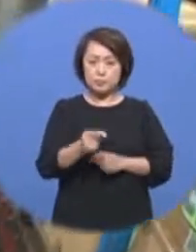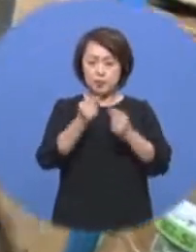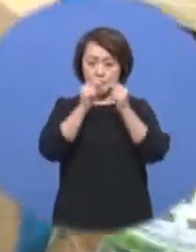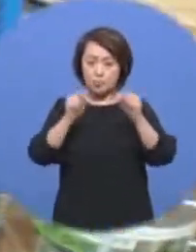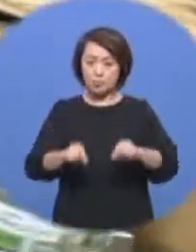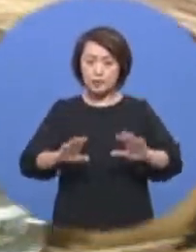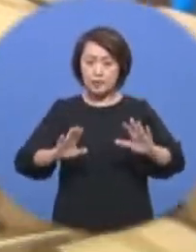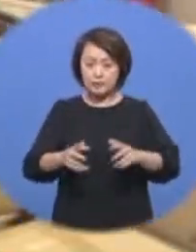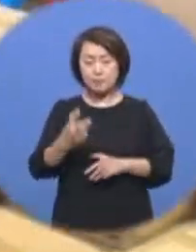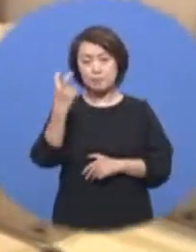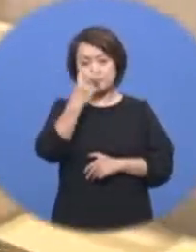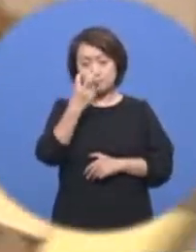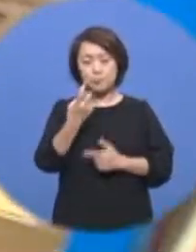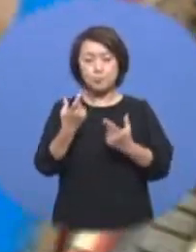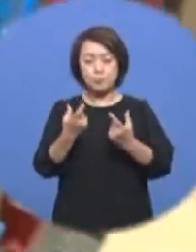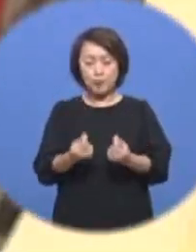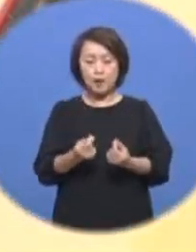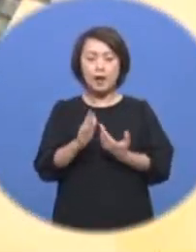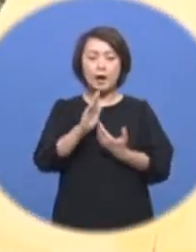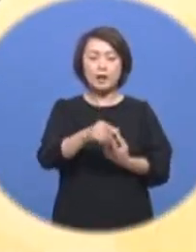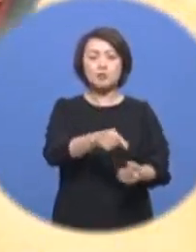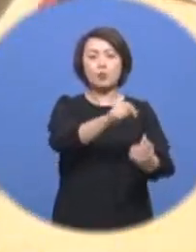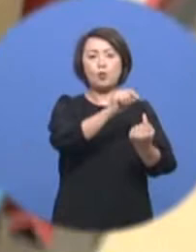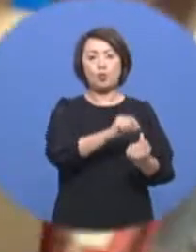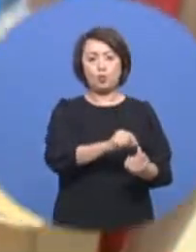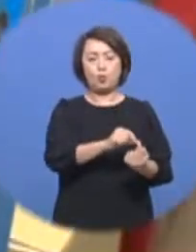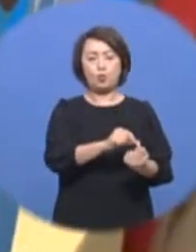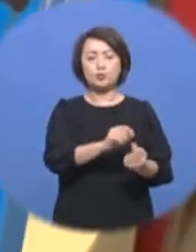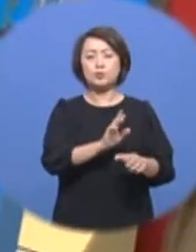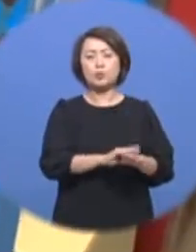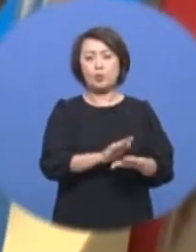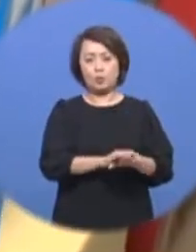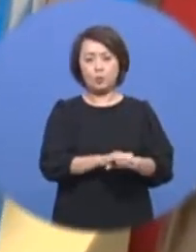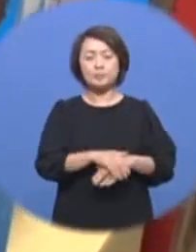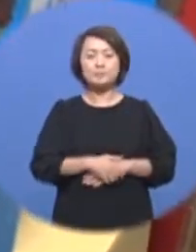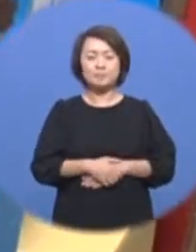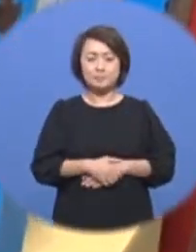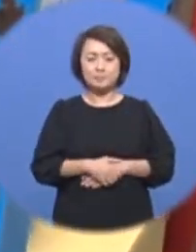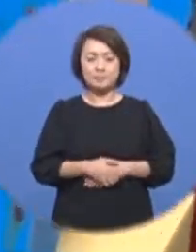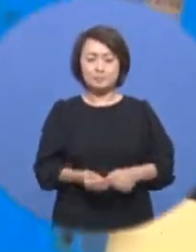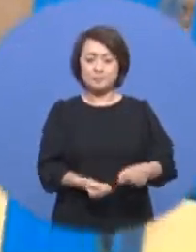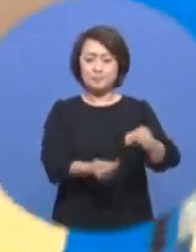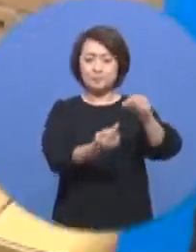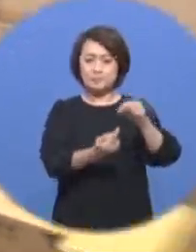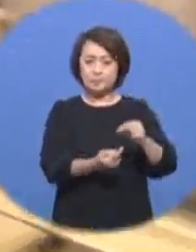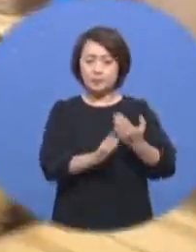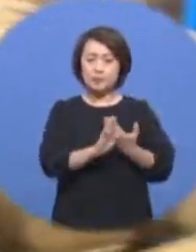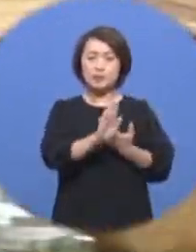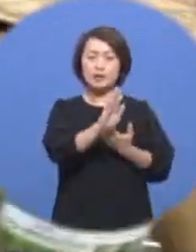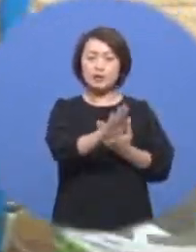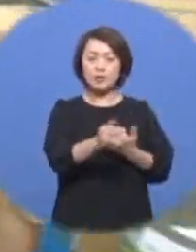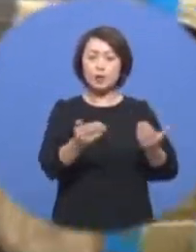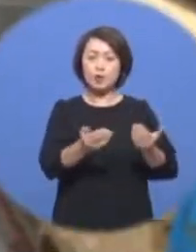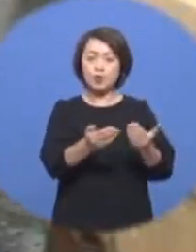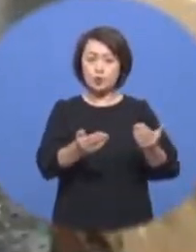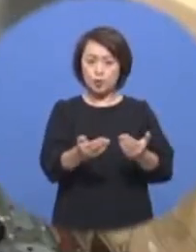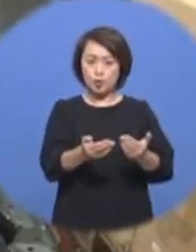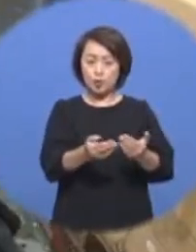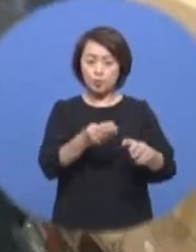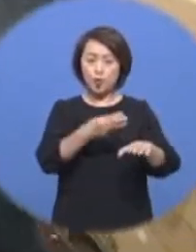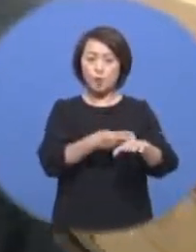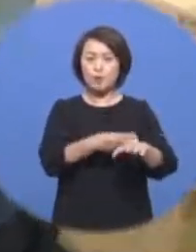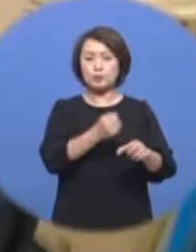ことを確認した上で雇用という形を取りました。で、採用してからですけれども、業務をマニュアル化しま